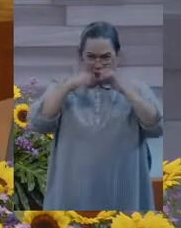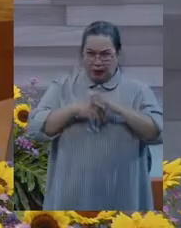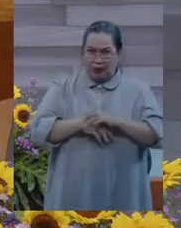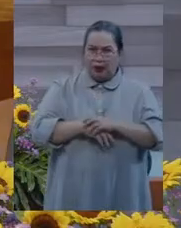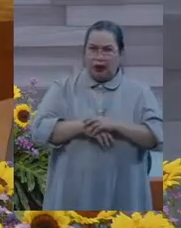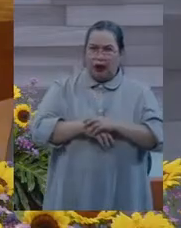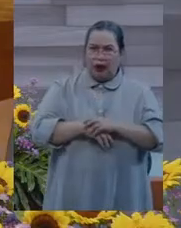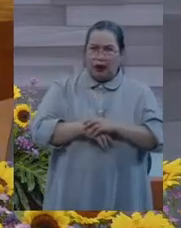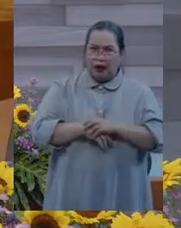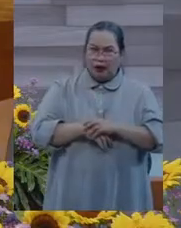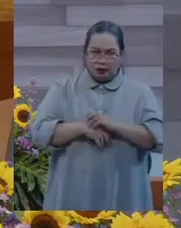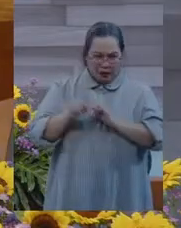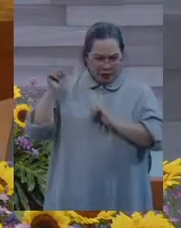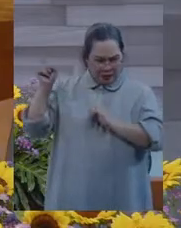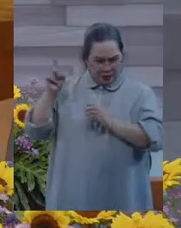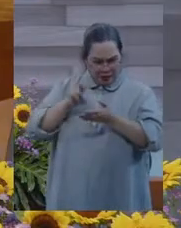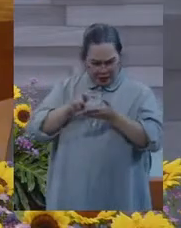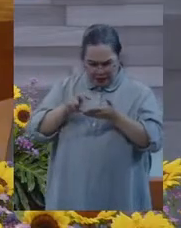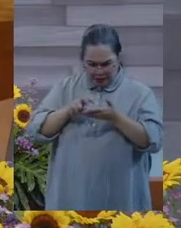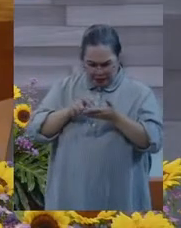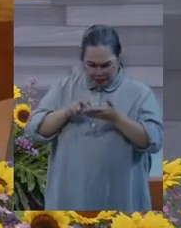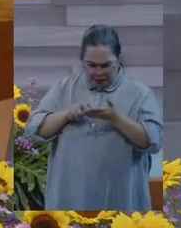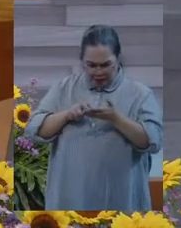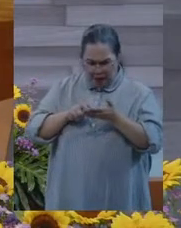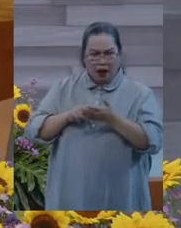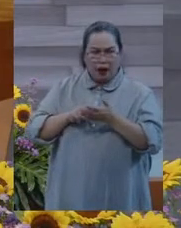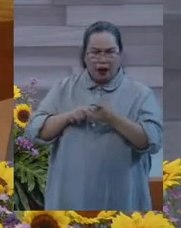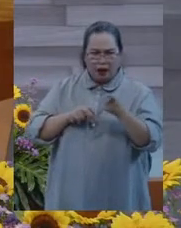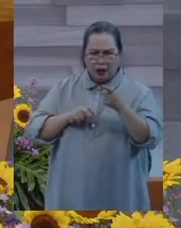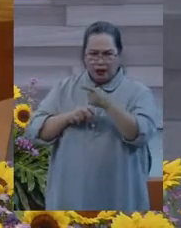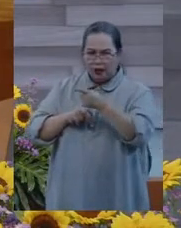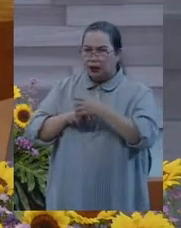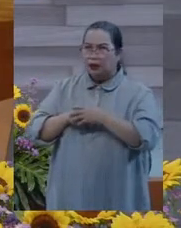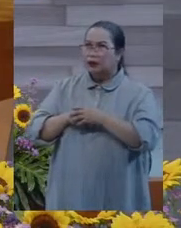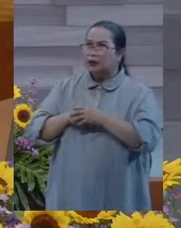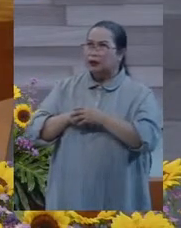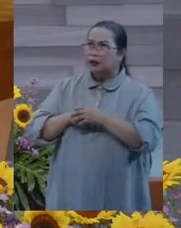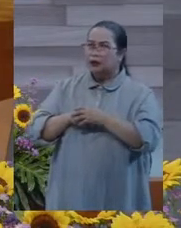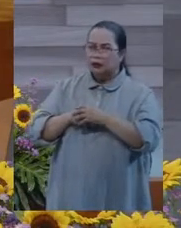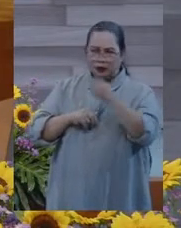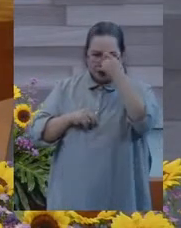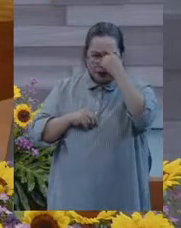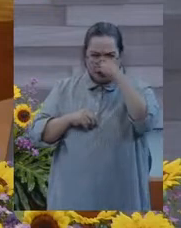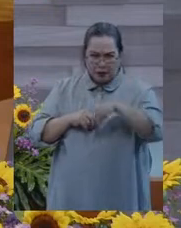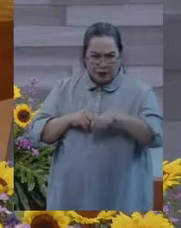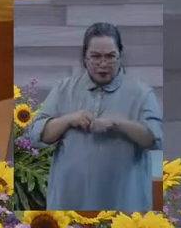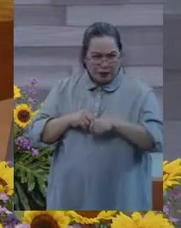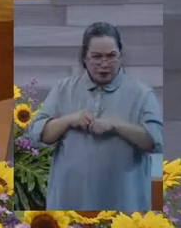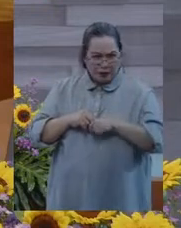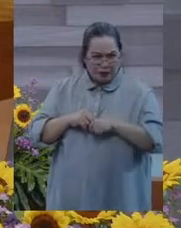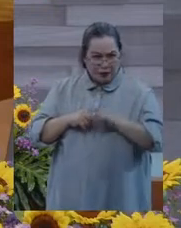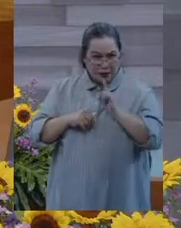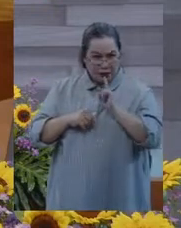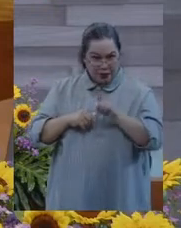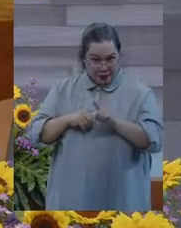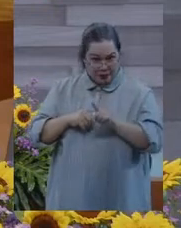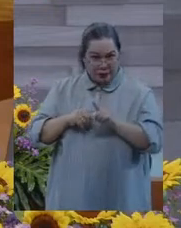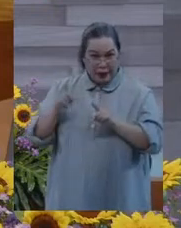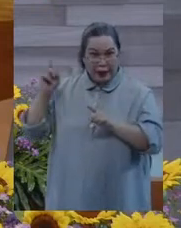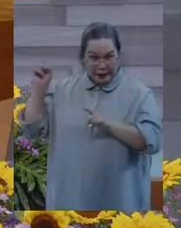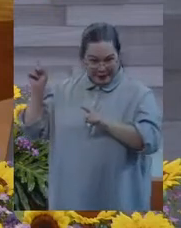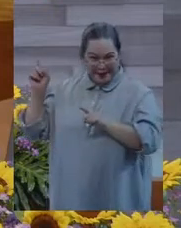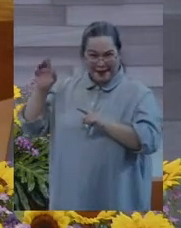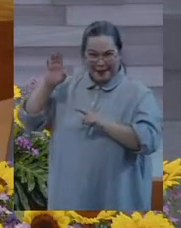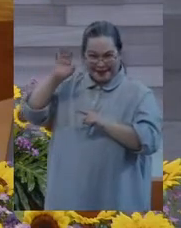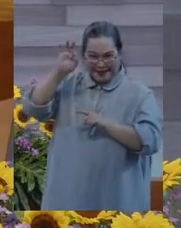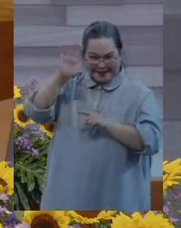Napakunot siguro kayo. Sapagkat may mga bagay dito na tila mahirap maunawaan. Susubukan po natin